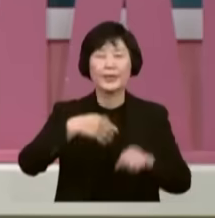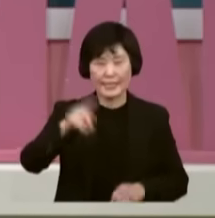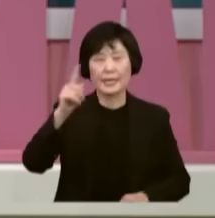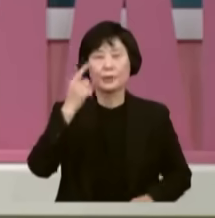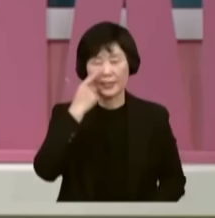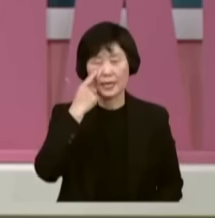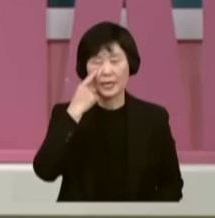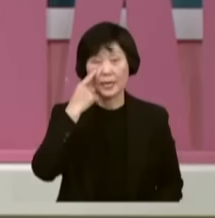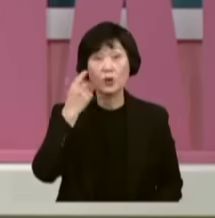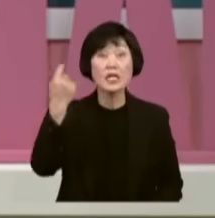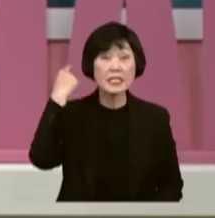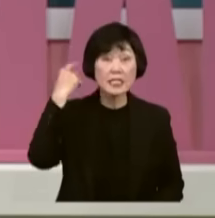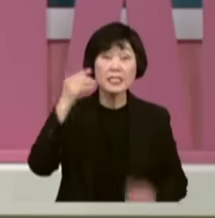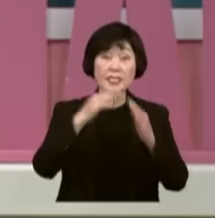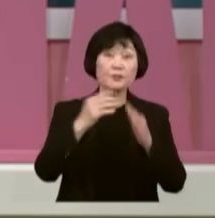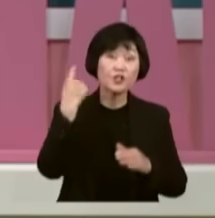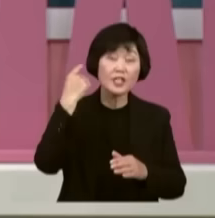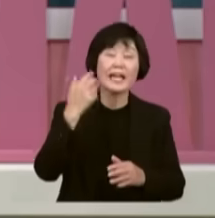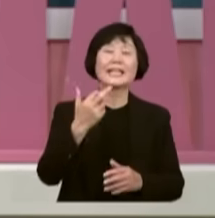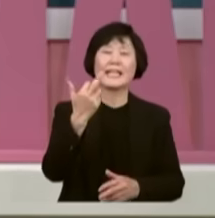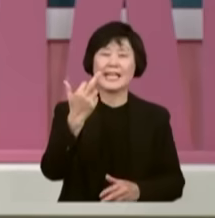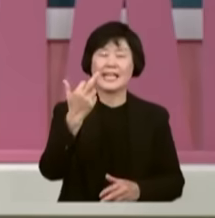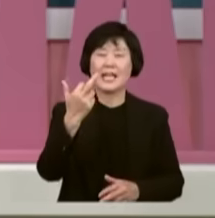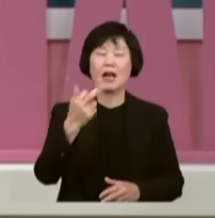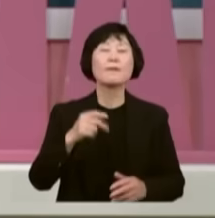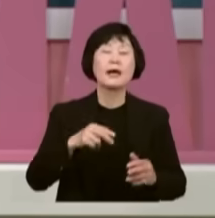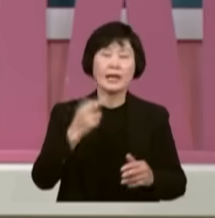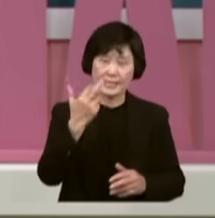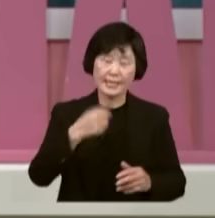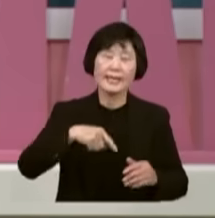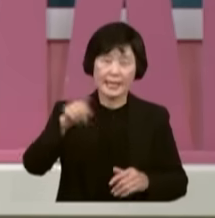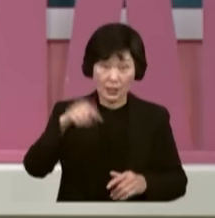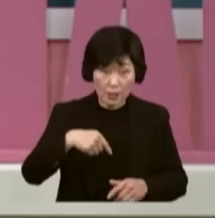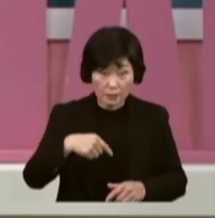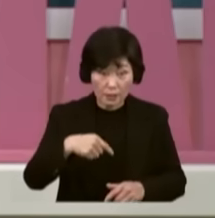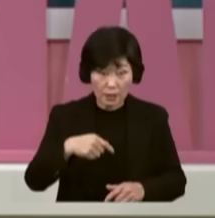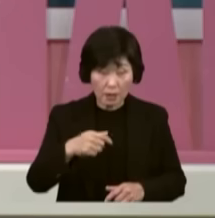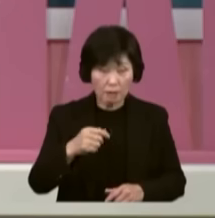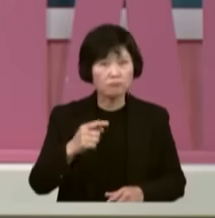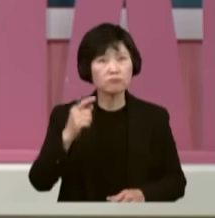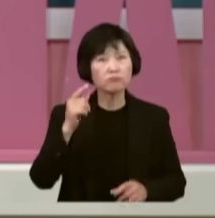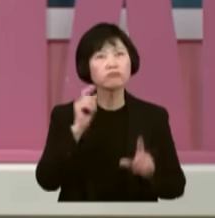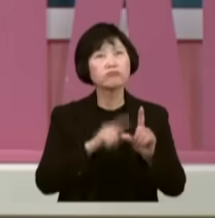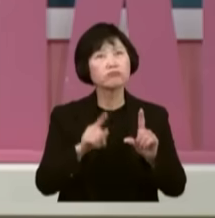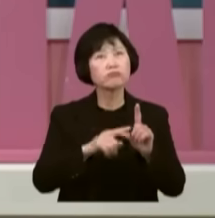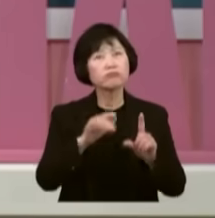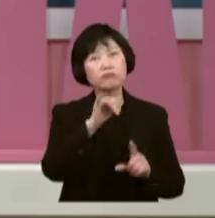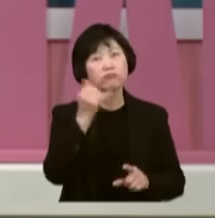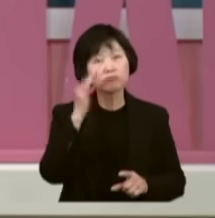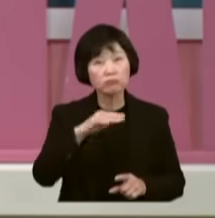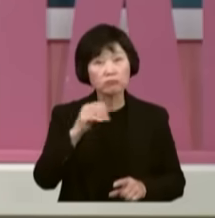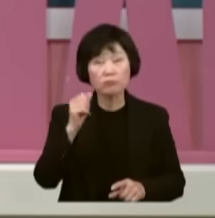산이니까 아침에 무슨 좀 산에 올라갔나? 뭐 이 생각하면서 아무 생각 없이 며칠 지났는데 보니까